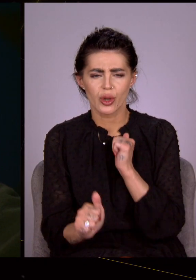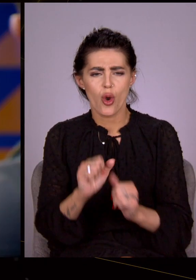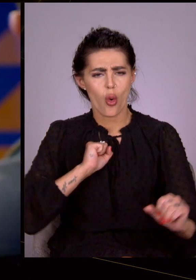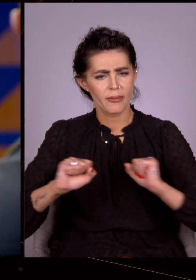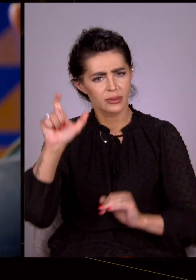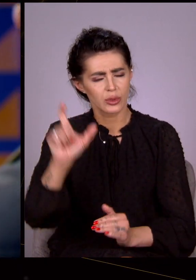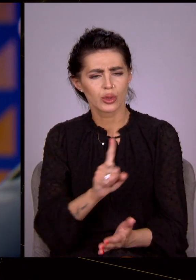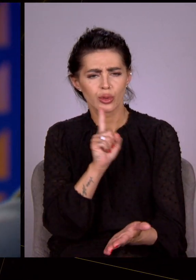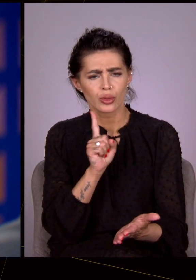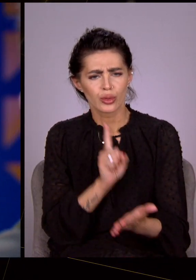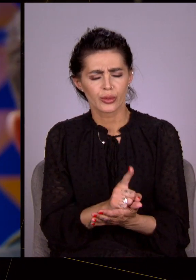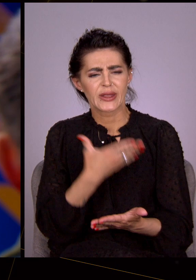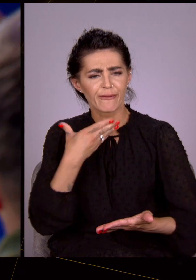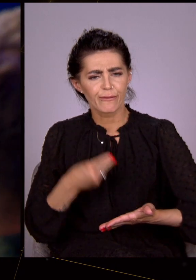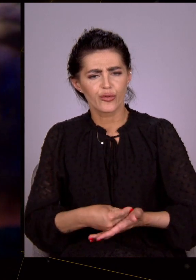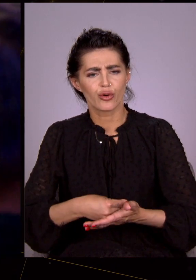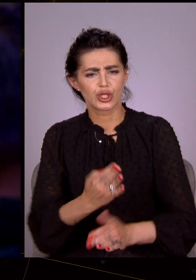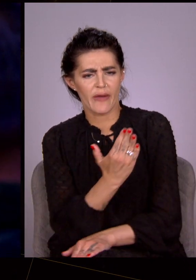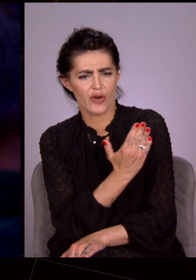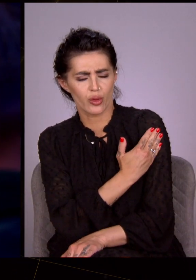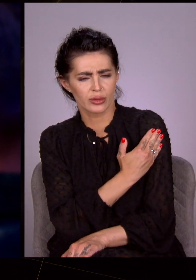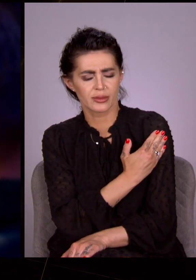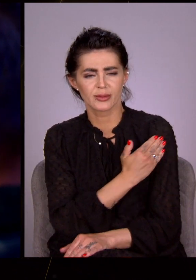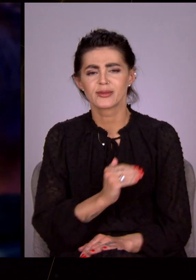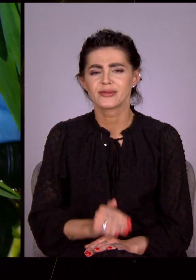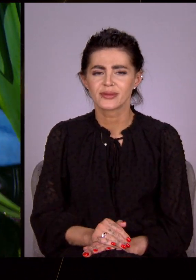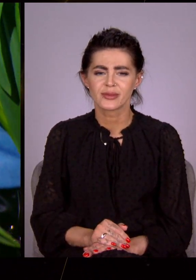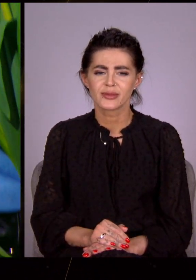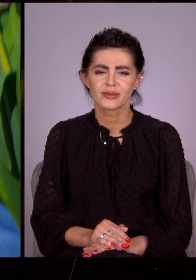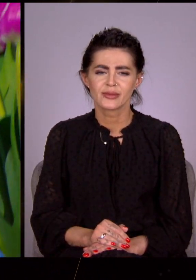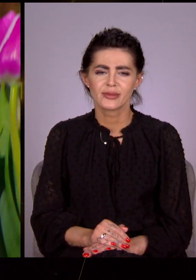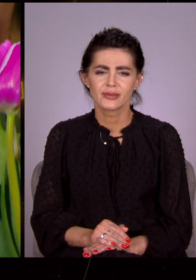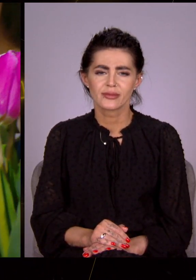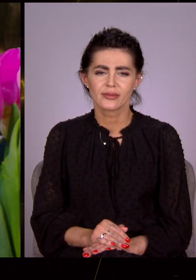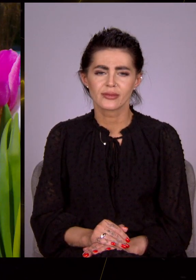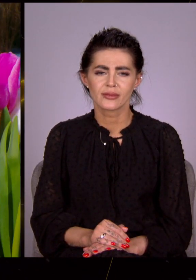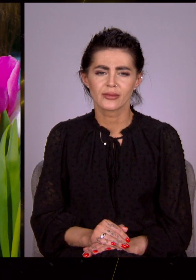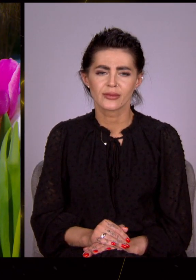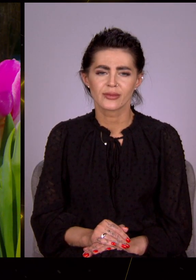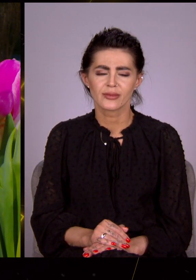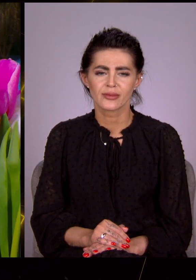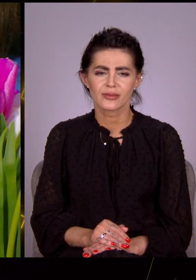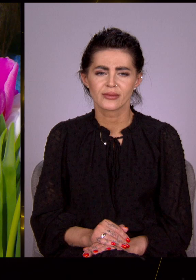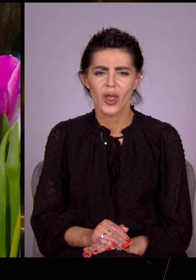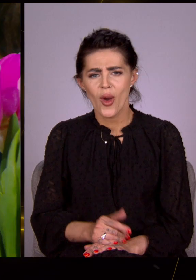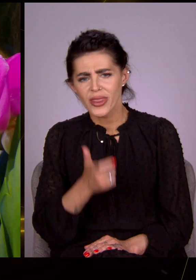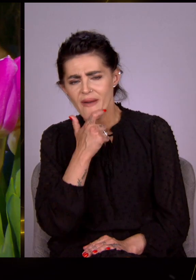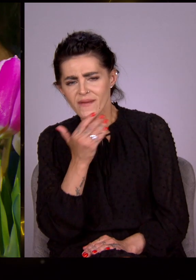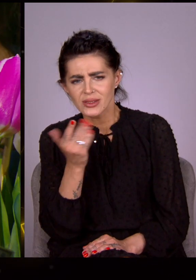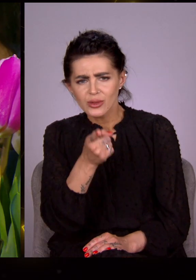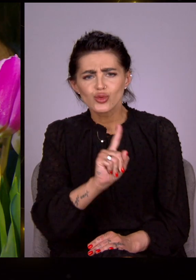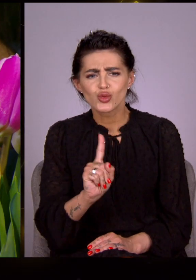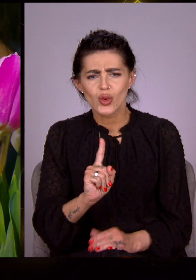шеврони. Давай ми, так, давай ми тобі наклеїмо одразу, давай. Добре. Так. Божечки, ти подивися, що тут